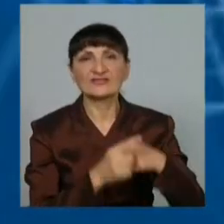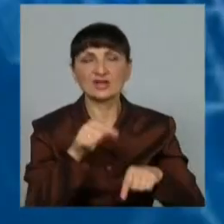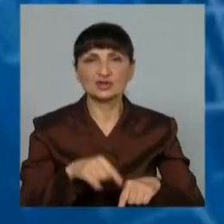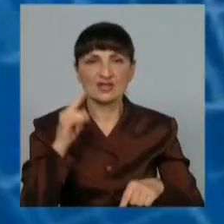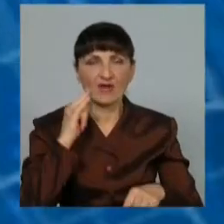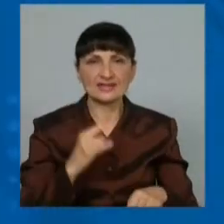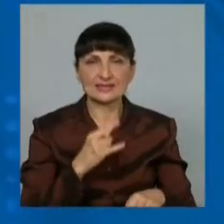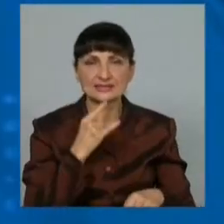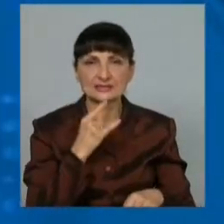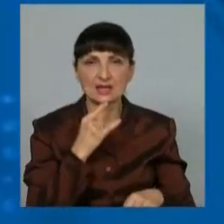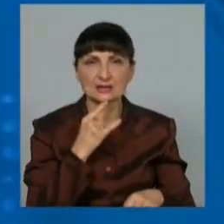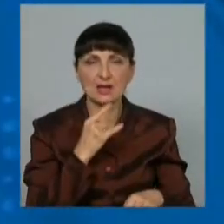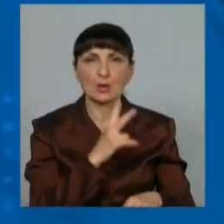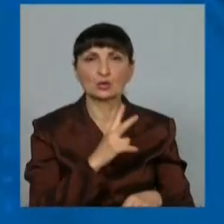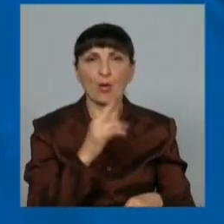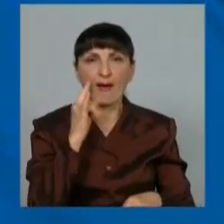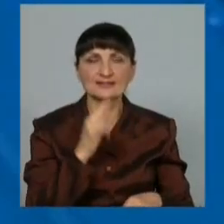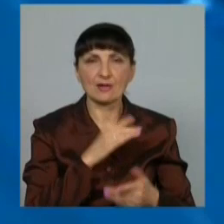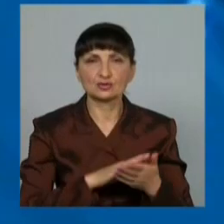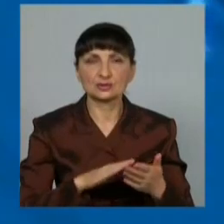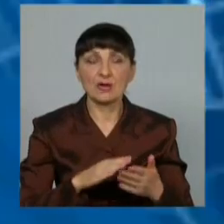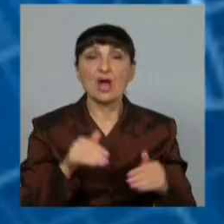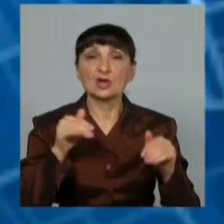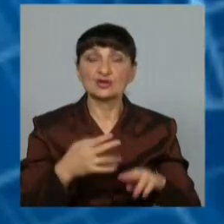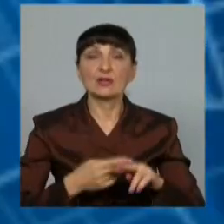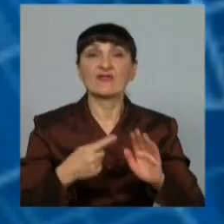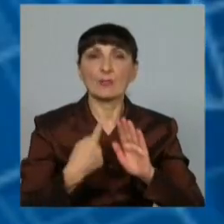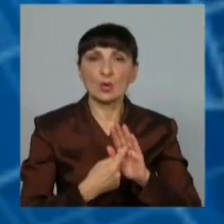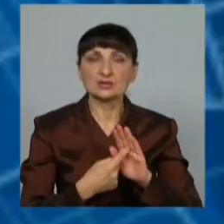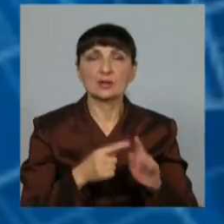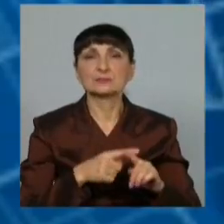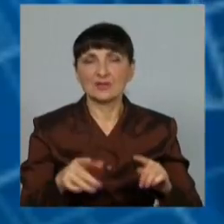историческую родину этнических казахов. Решение этого вопроса займет некоторое время.